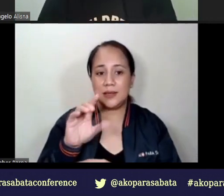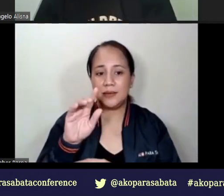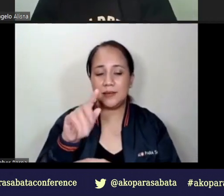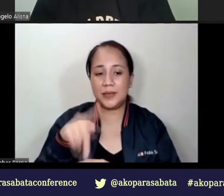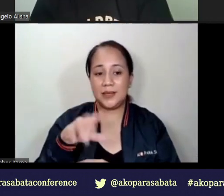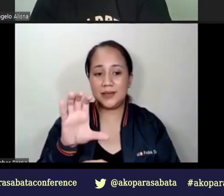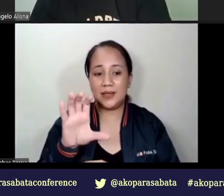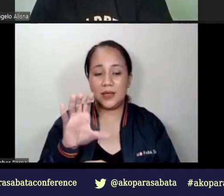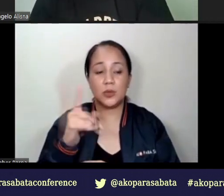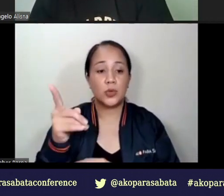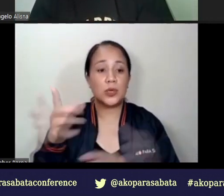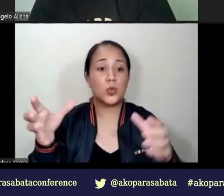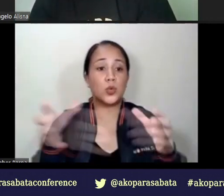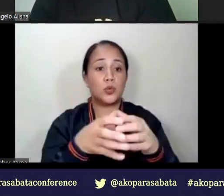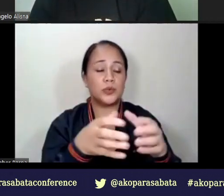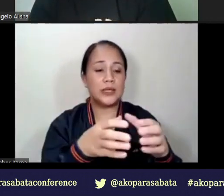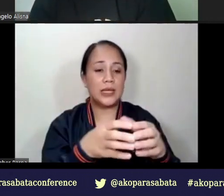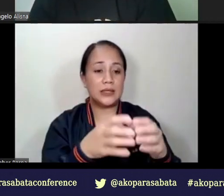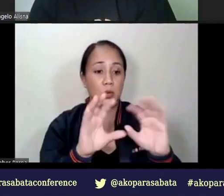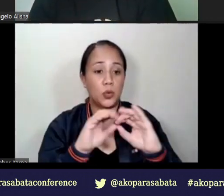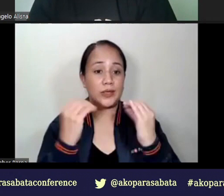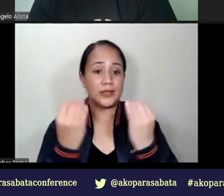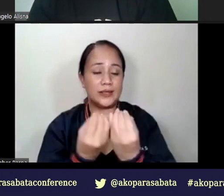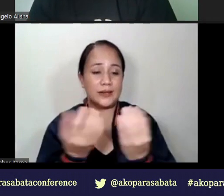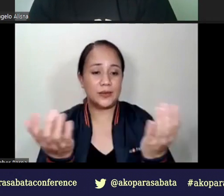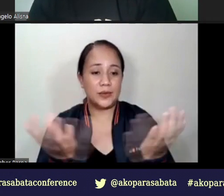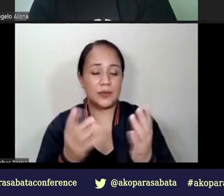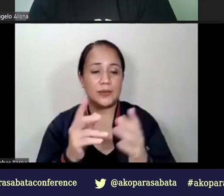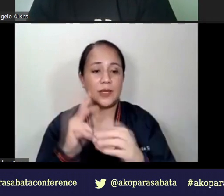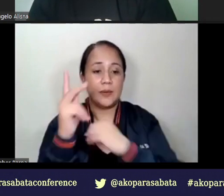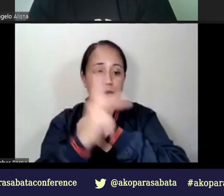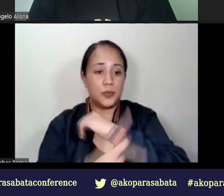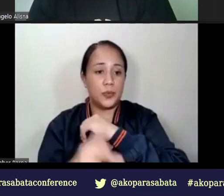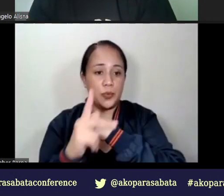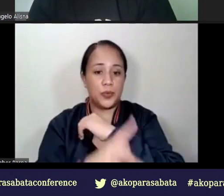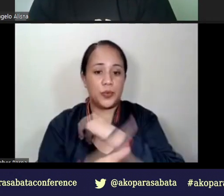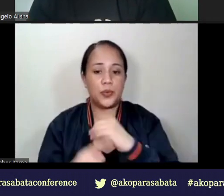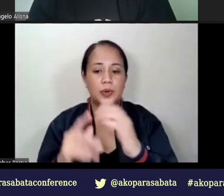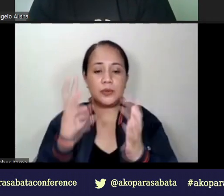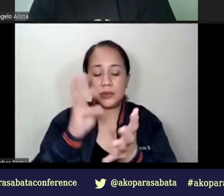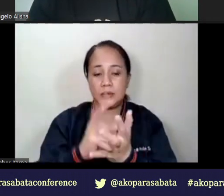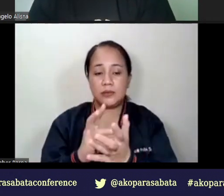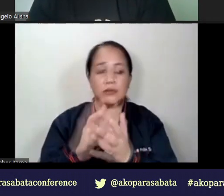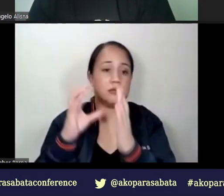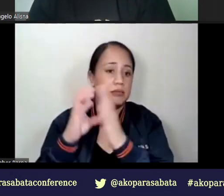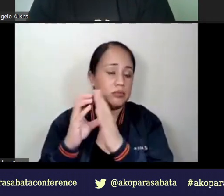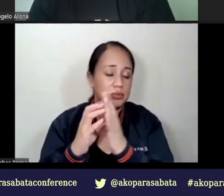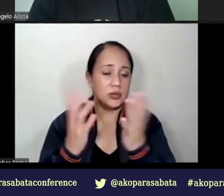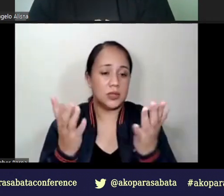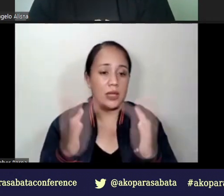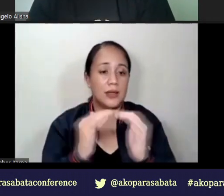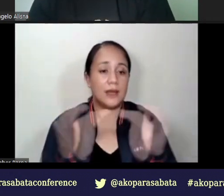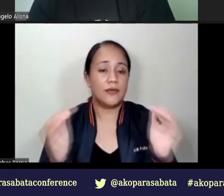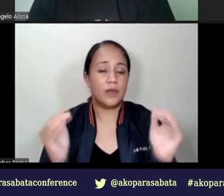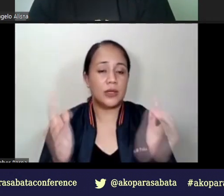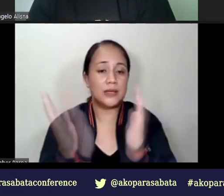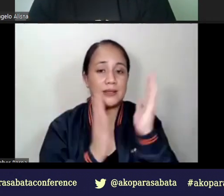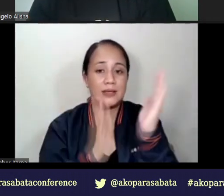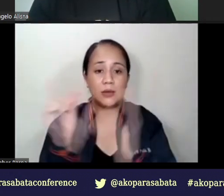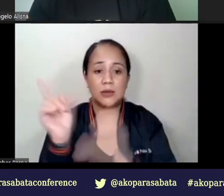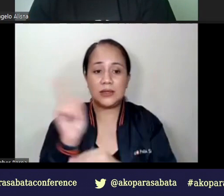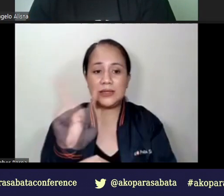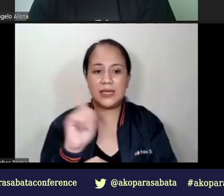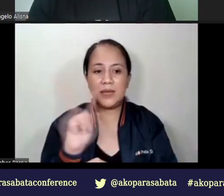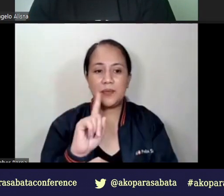isang konseho na inorganisa sa mga probinsya, lungsod, munisipyo at barangay na level na nagsisilbi na parang